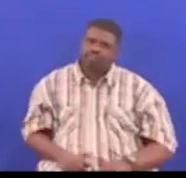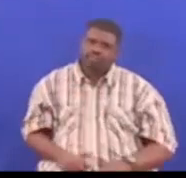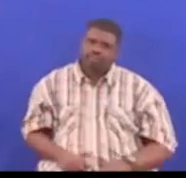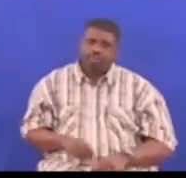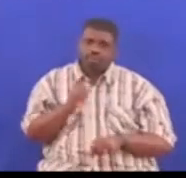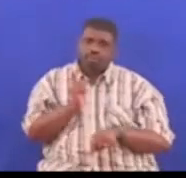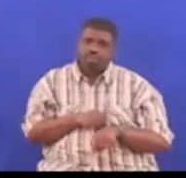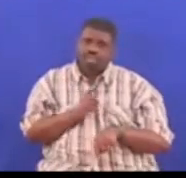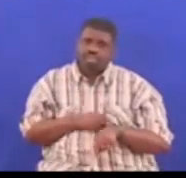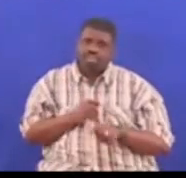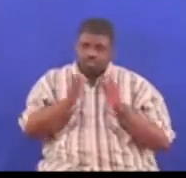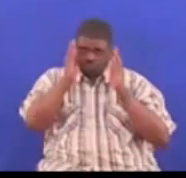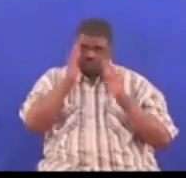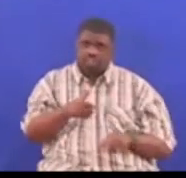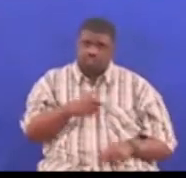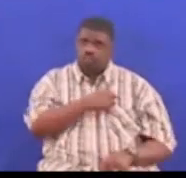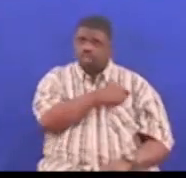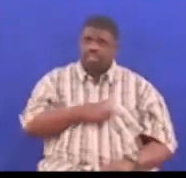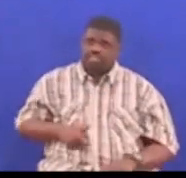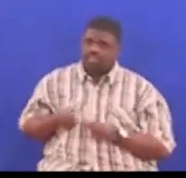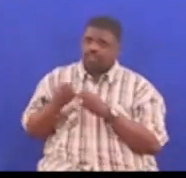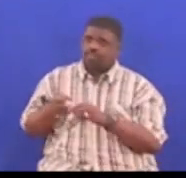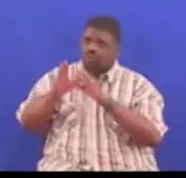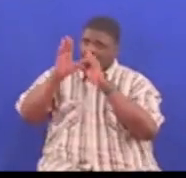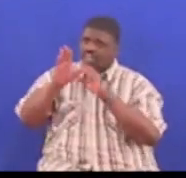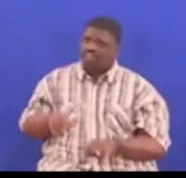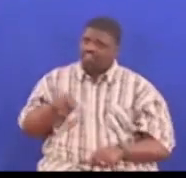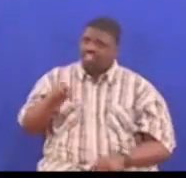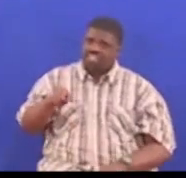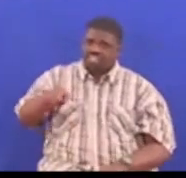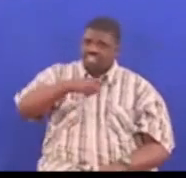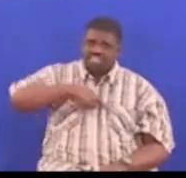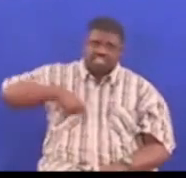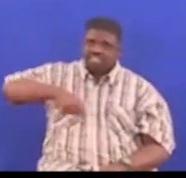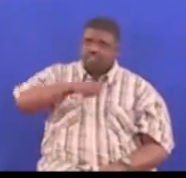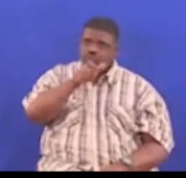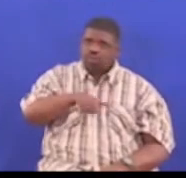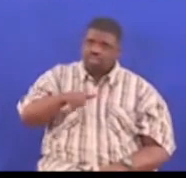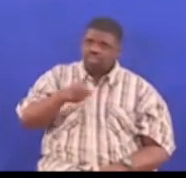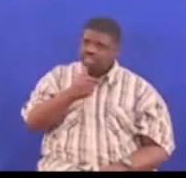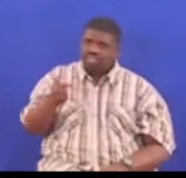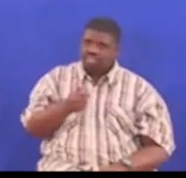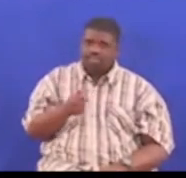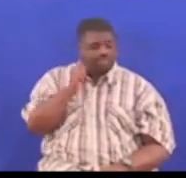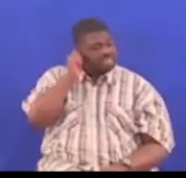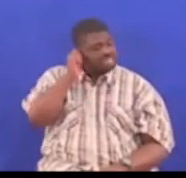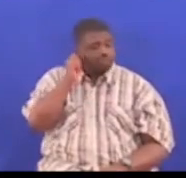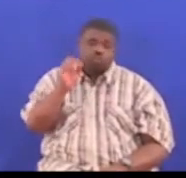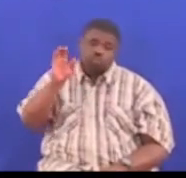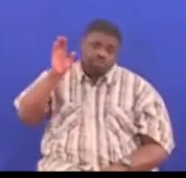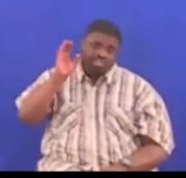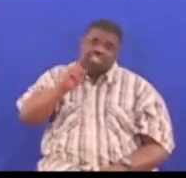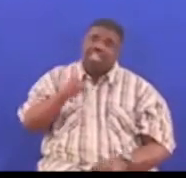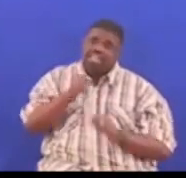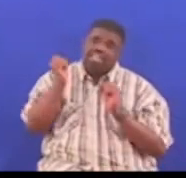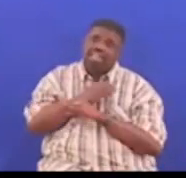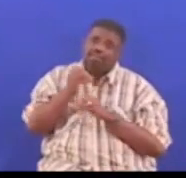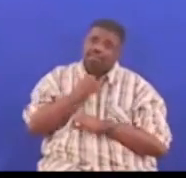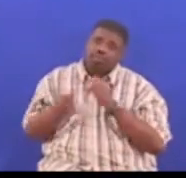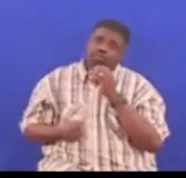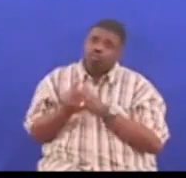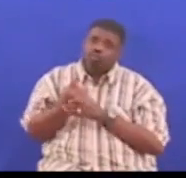wakati mheshimiwa Rais anakabidhiwa taarifa hii Sisi wote ni watanzania na tulikuwa tuna masikio tulimsikia akilalamika